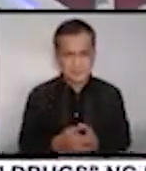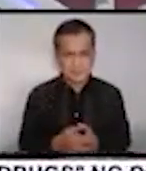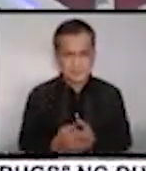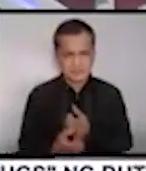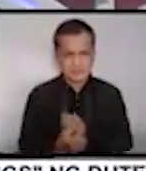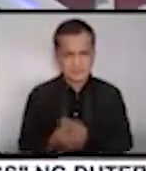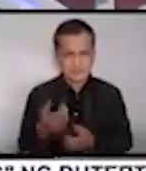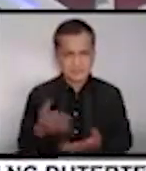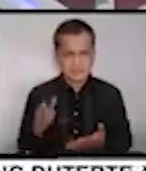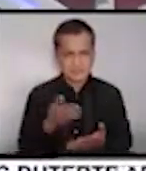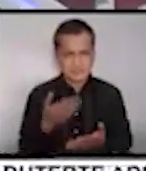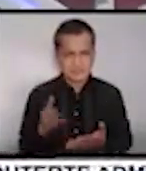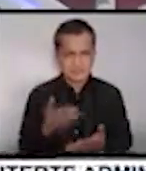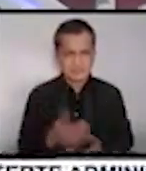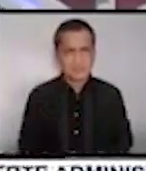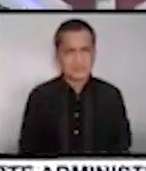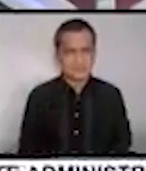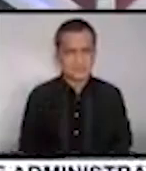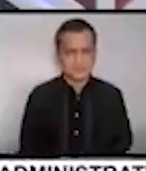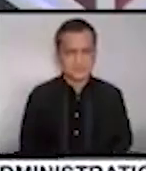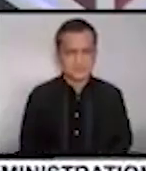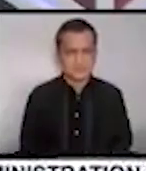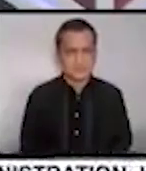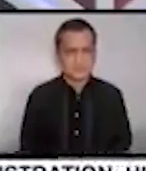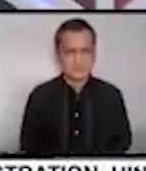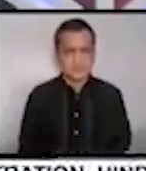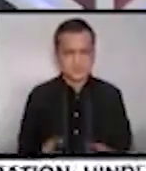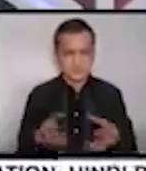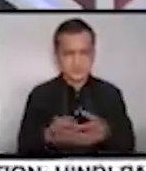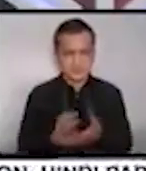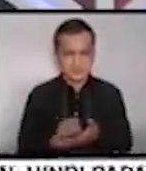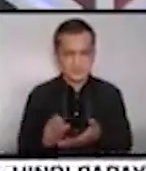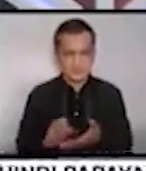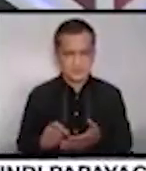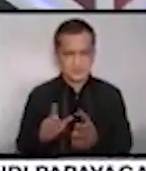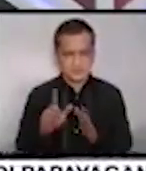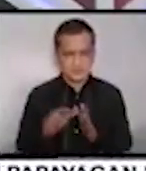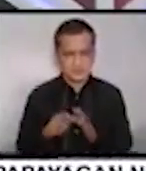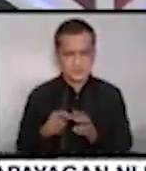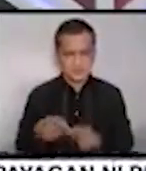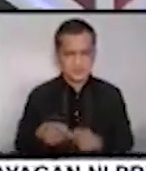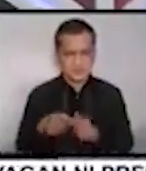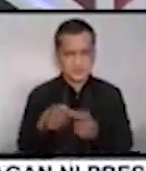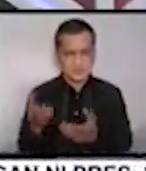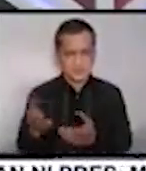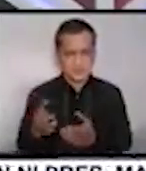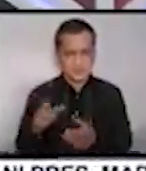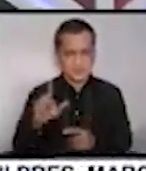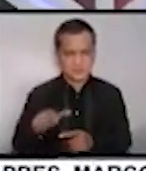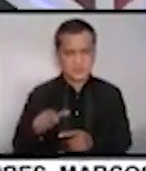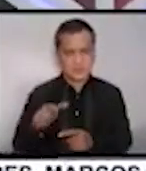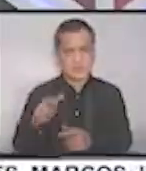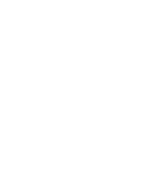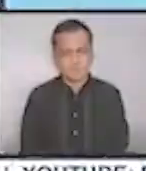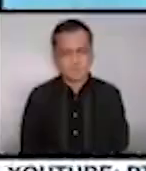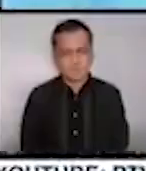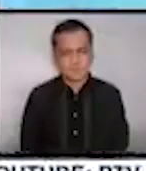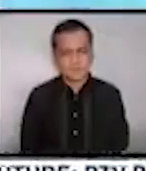mga kinocompose niyang kanta. Eh. Kaya, pero mamaya, bitinin muna namin kayo kasi mamaya maririnig natin ang boses ni